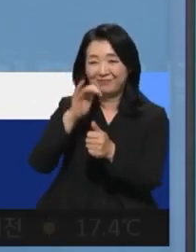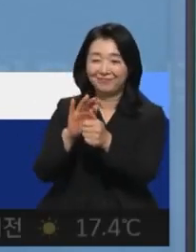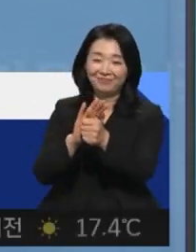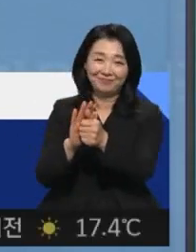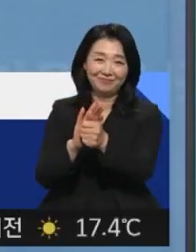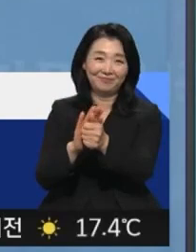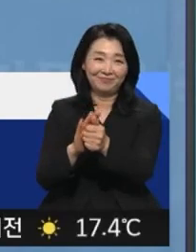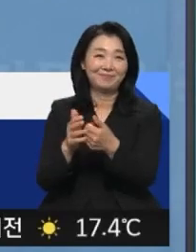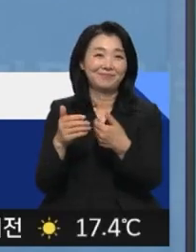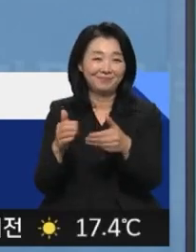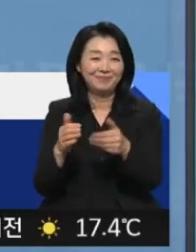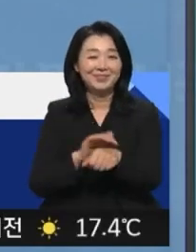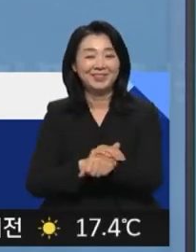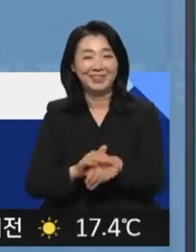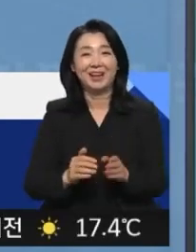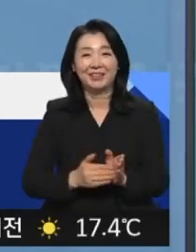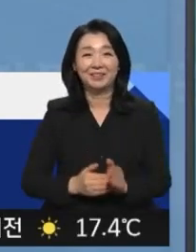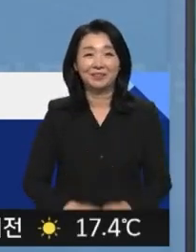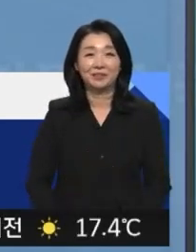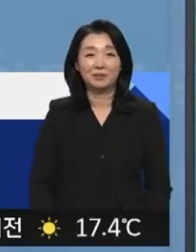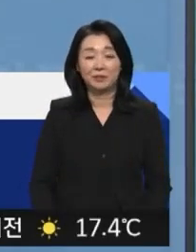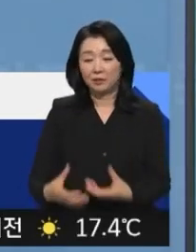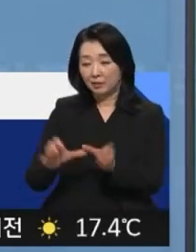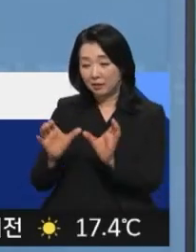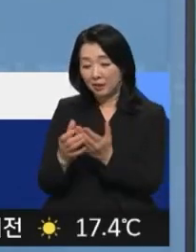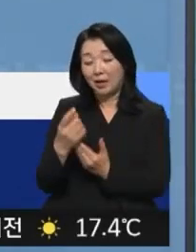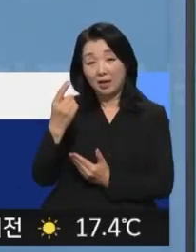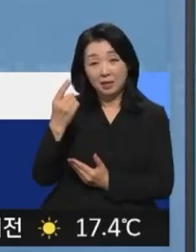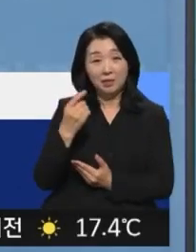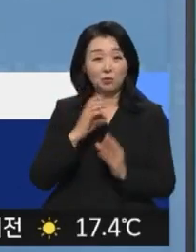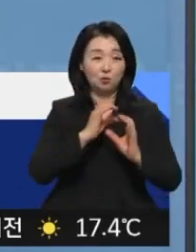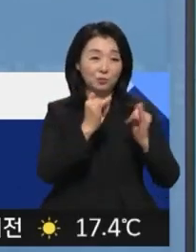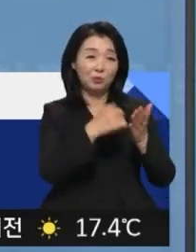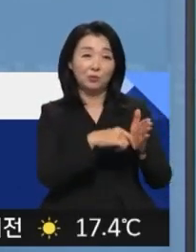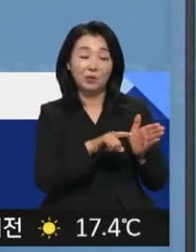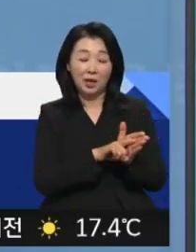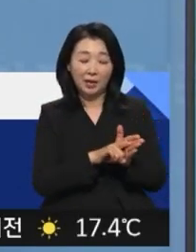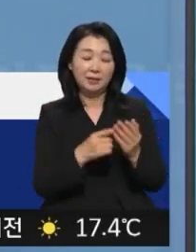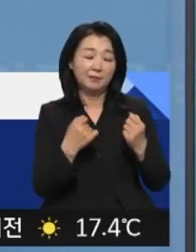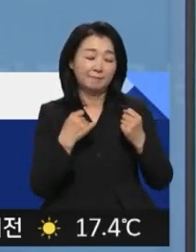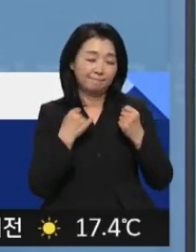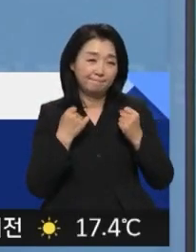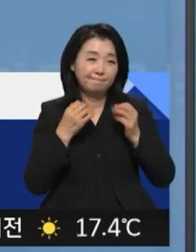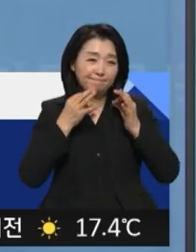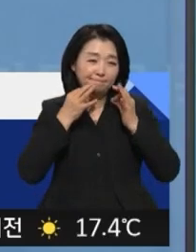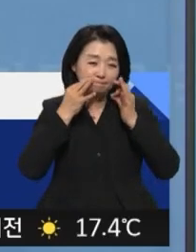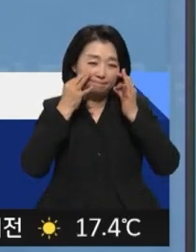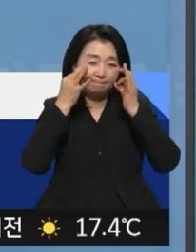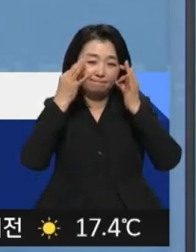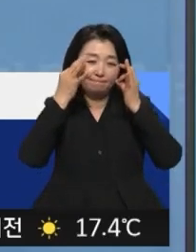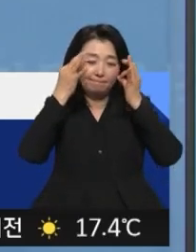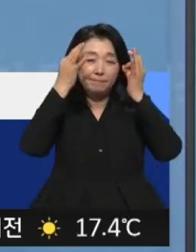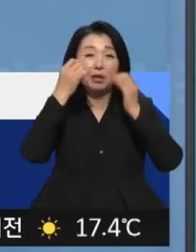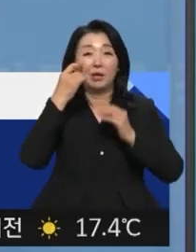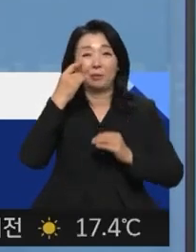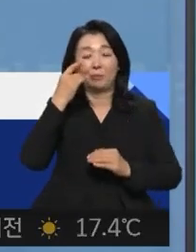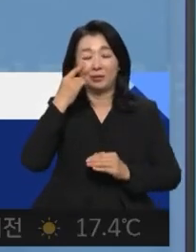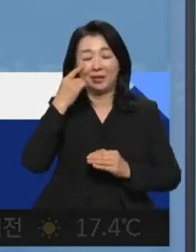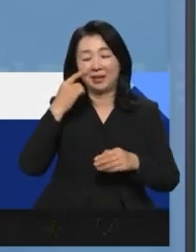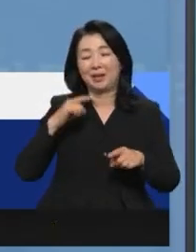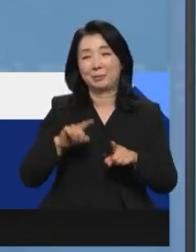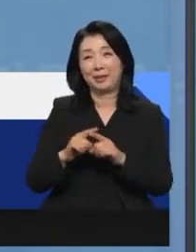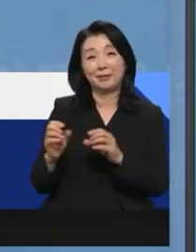이뤘고 당정이 하나 되어 국민을 위해 힘껏 일해 나아가자는 뜻을